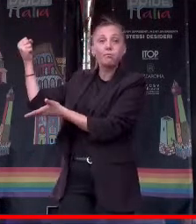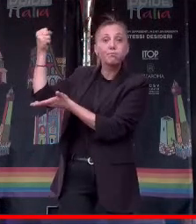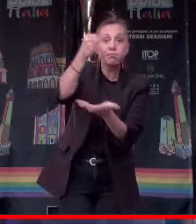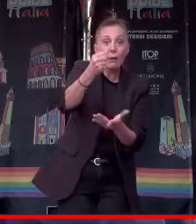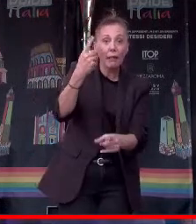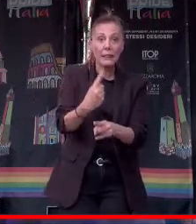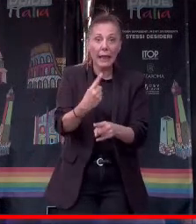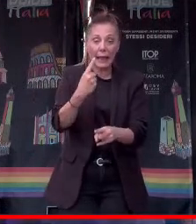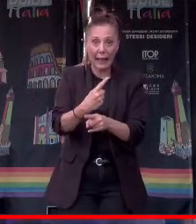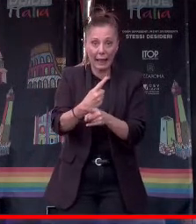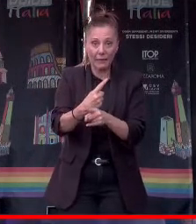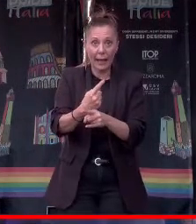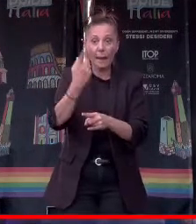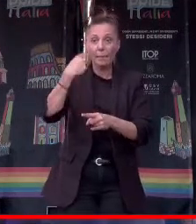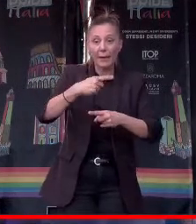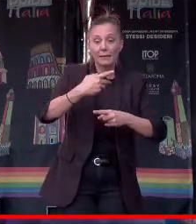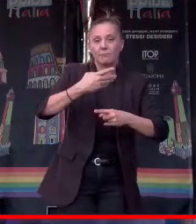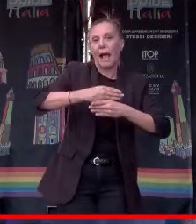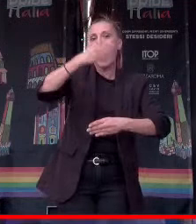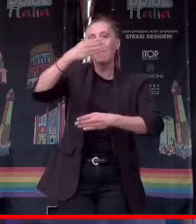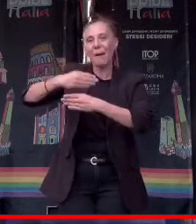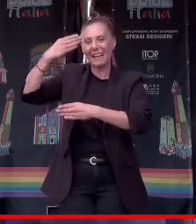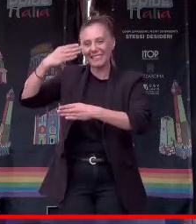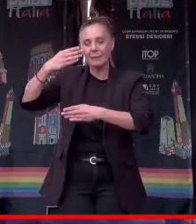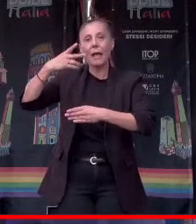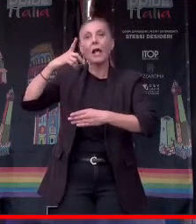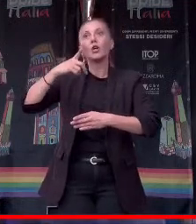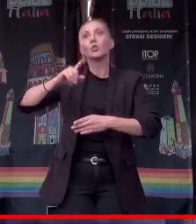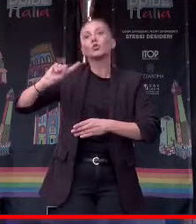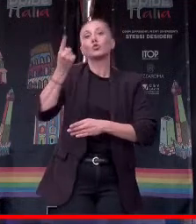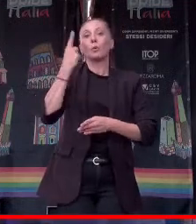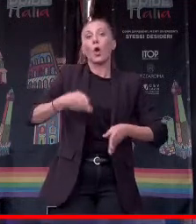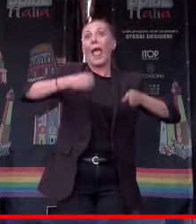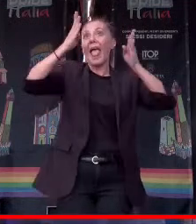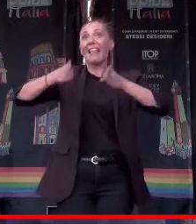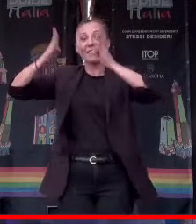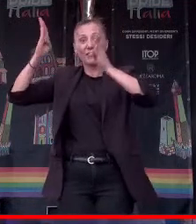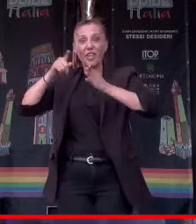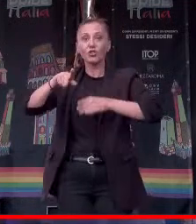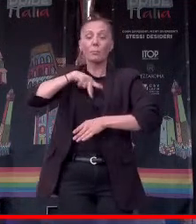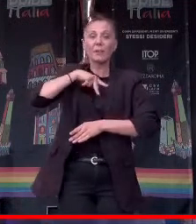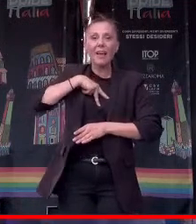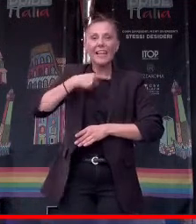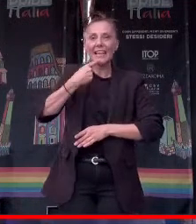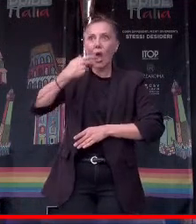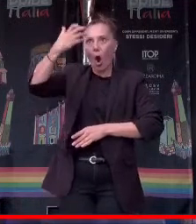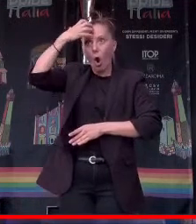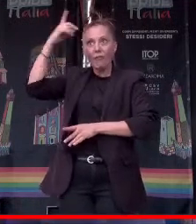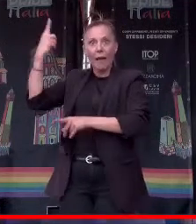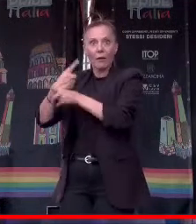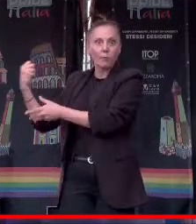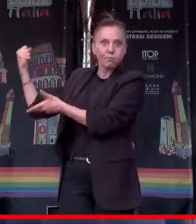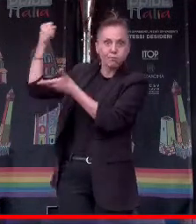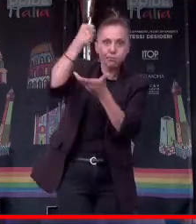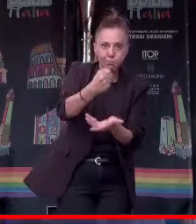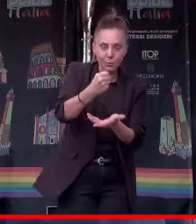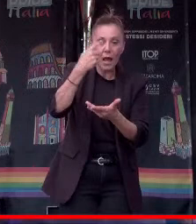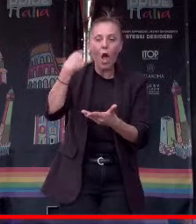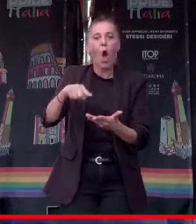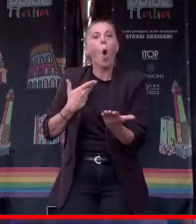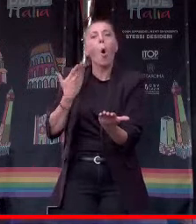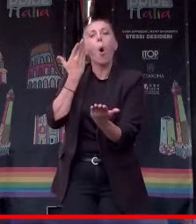per alcuni abbattimenti, e l'abbattimento soprattutto negli edifici privati, le mette il governo centrale. Noi con questa mozione che abbiamo